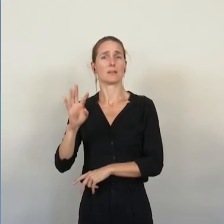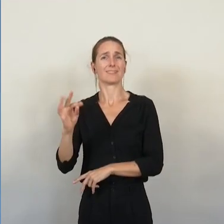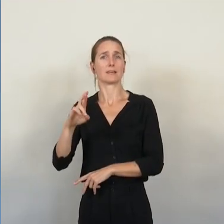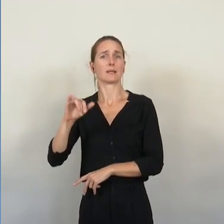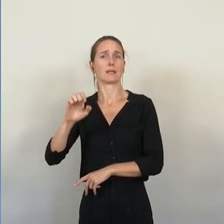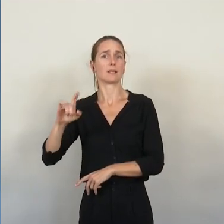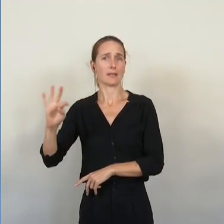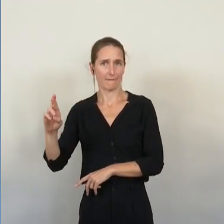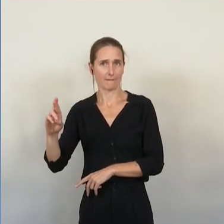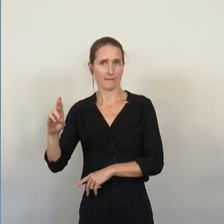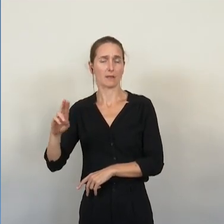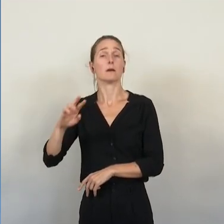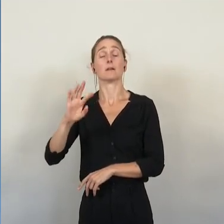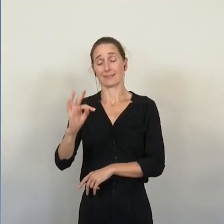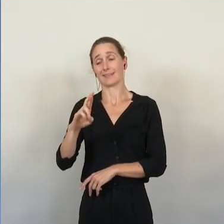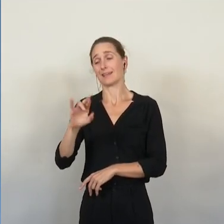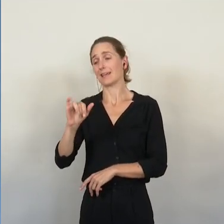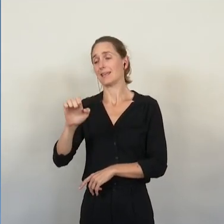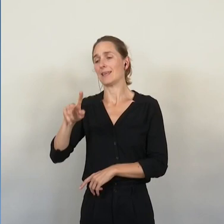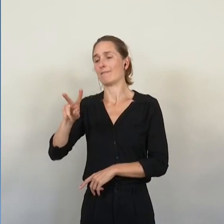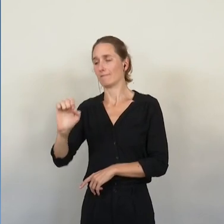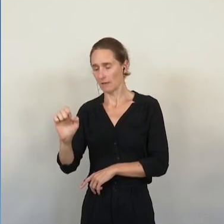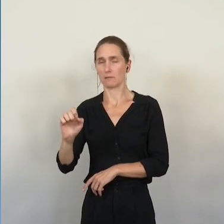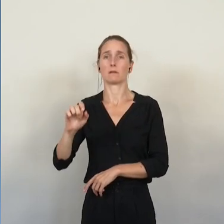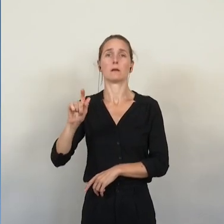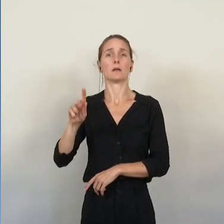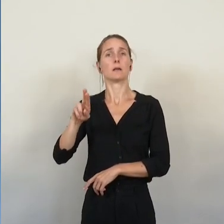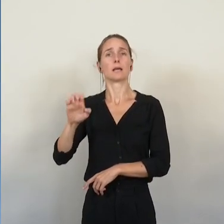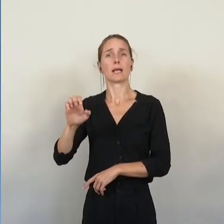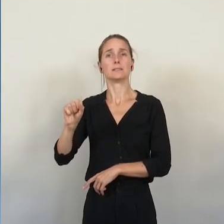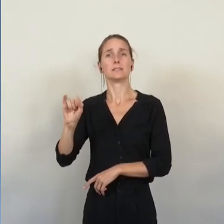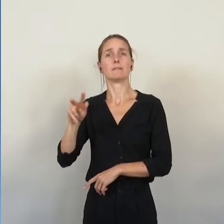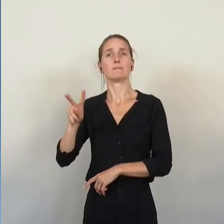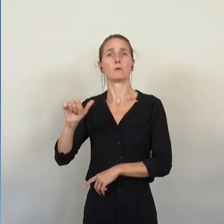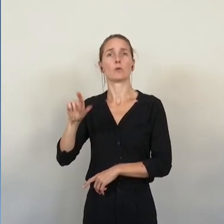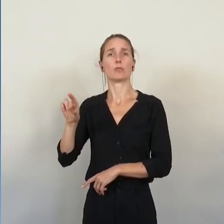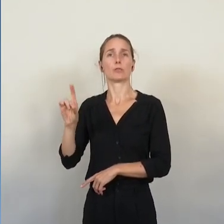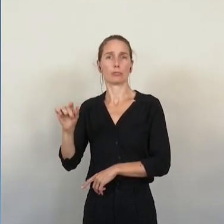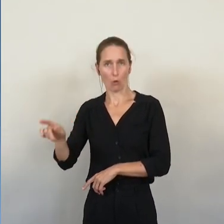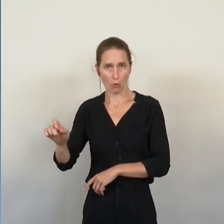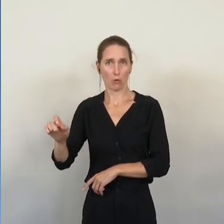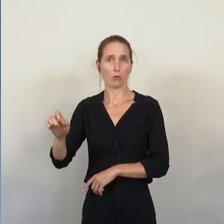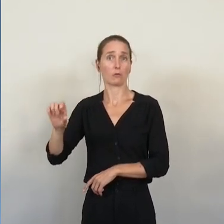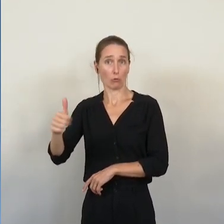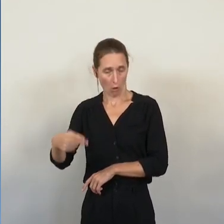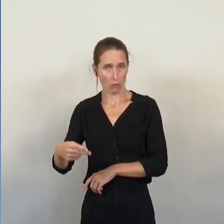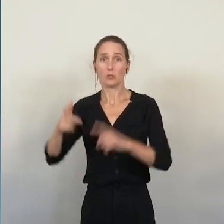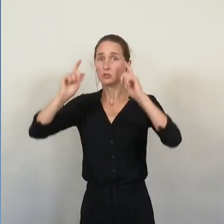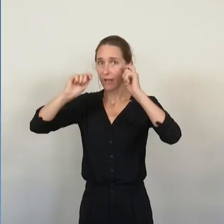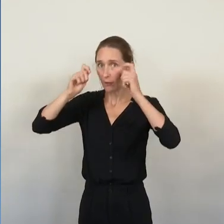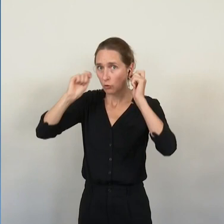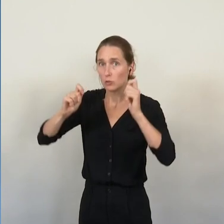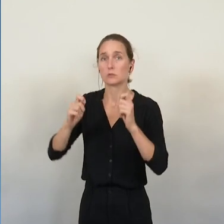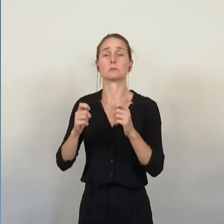parcs naturels régionaux du vercor et de la Chartreuse la ville de Grenoble et l'association Espace Belledonne ainsi que trois acteurs